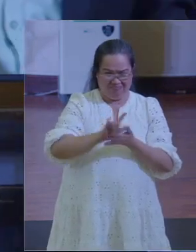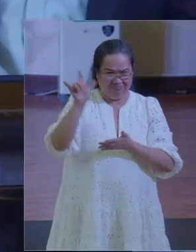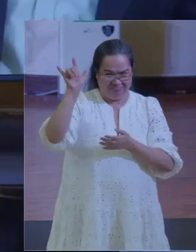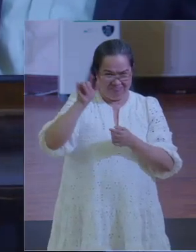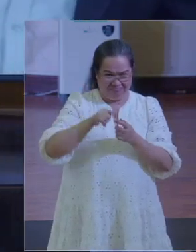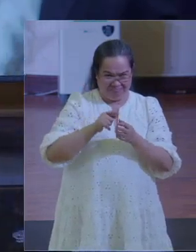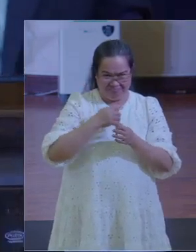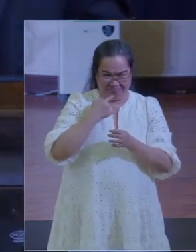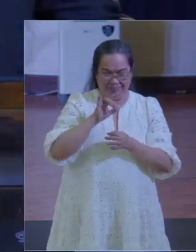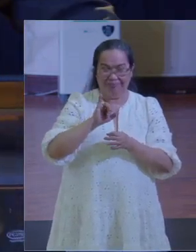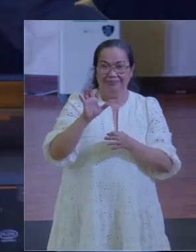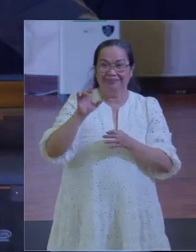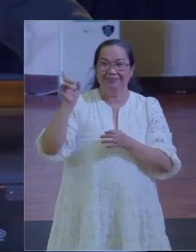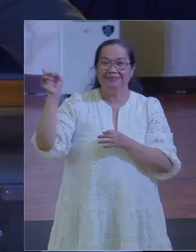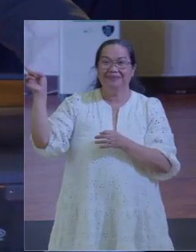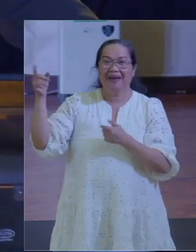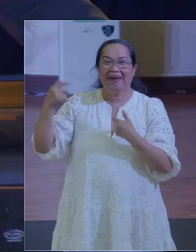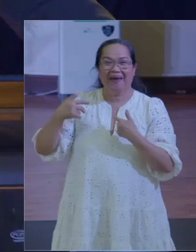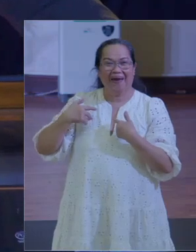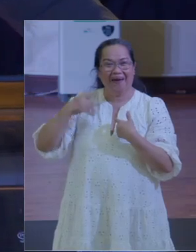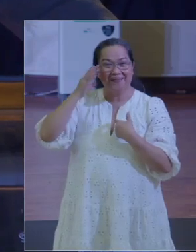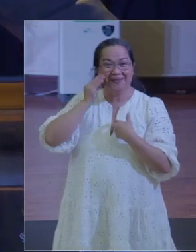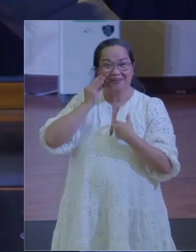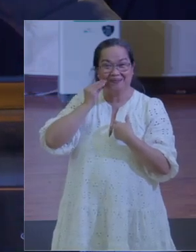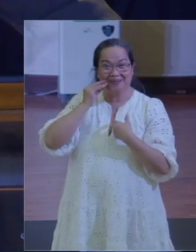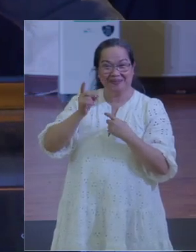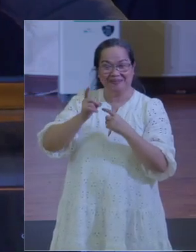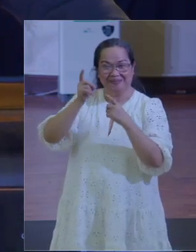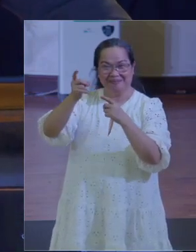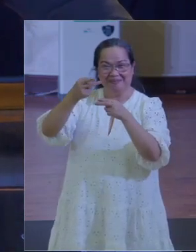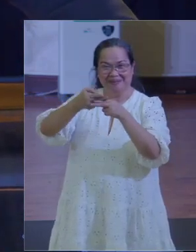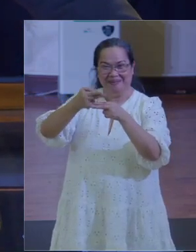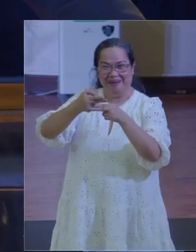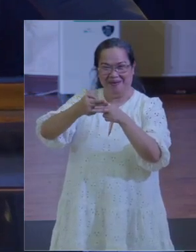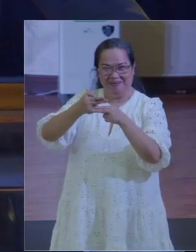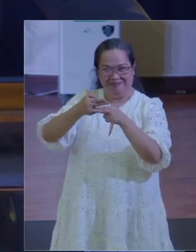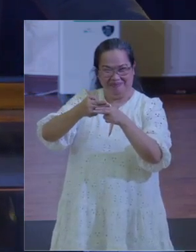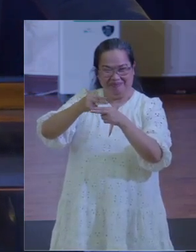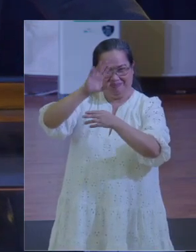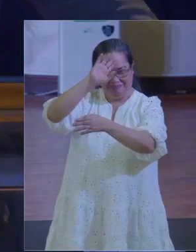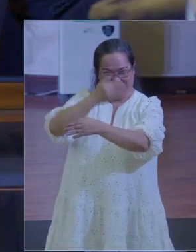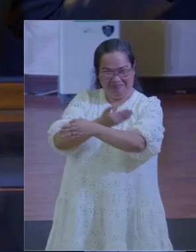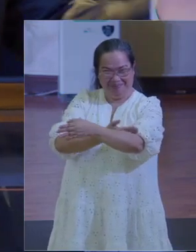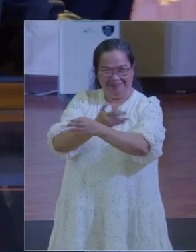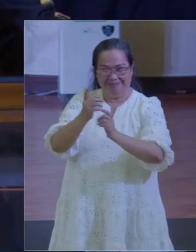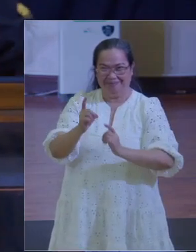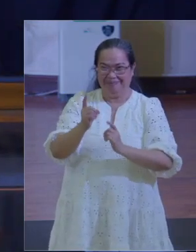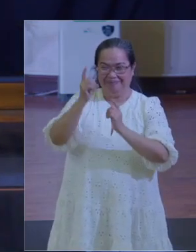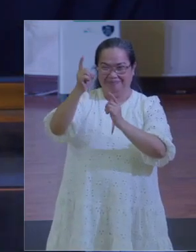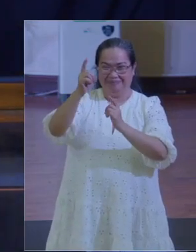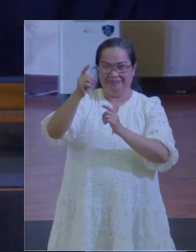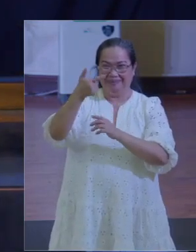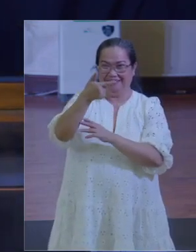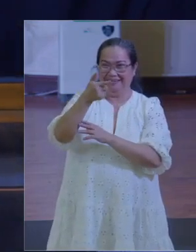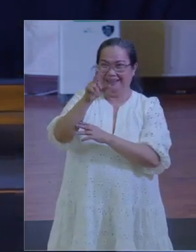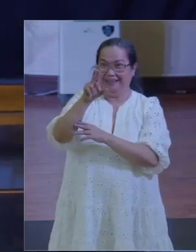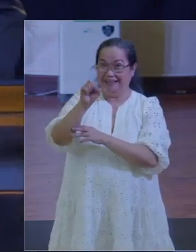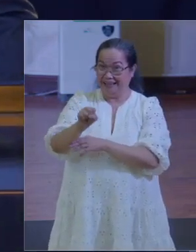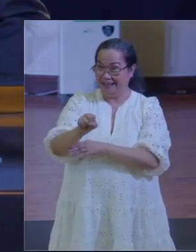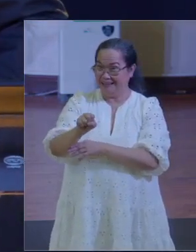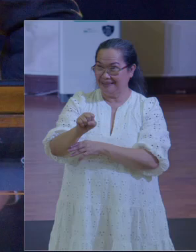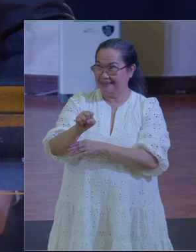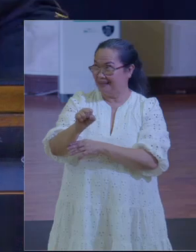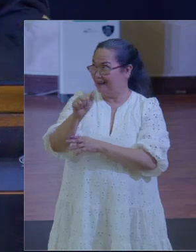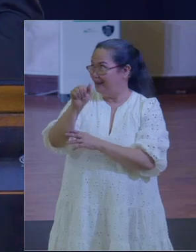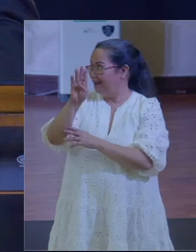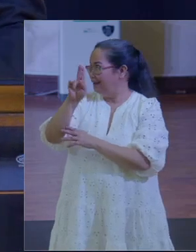Meron akong dinedicate na anak, hindi ko po sabihin kung sino. Ando si Gas Abelgas, saka si Erwin